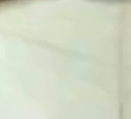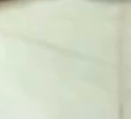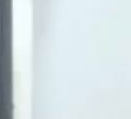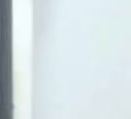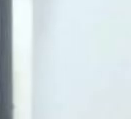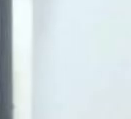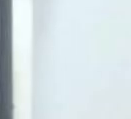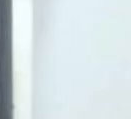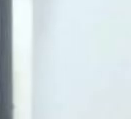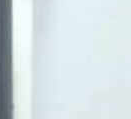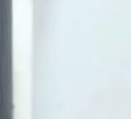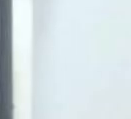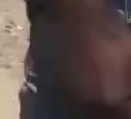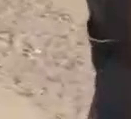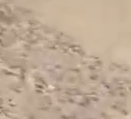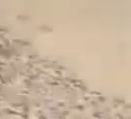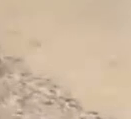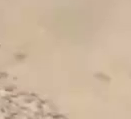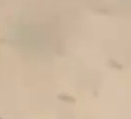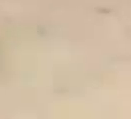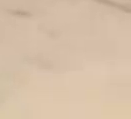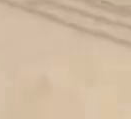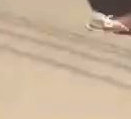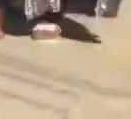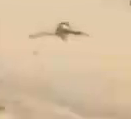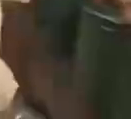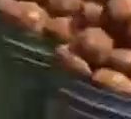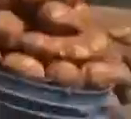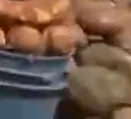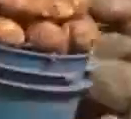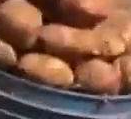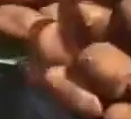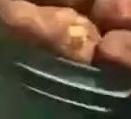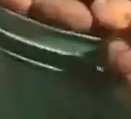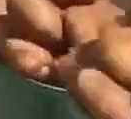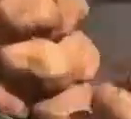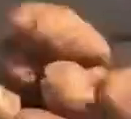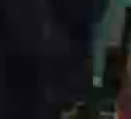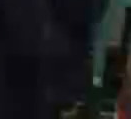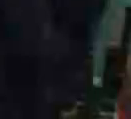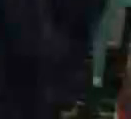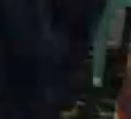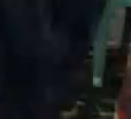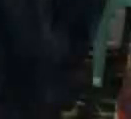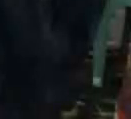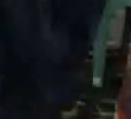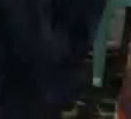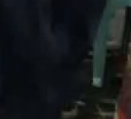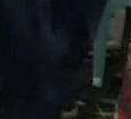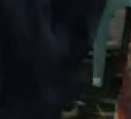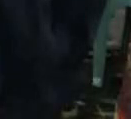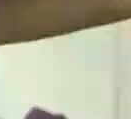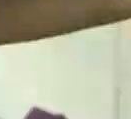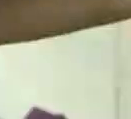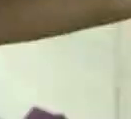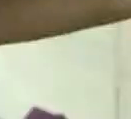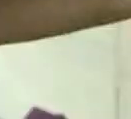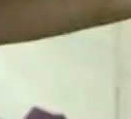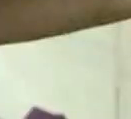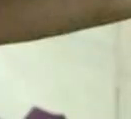za viwango na nguo aina zote. Tupo Iringa stendi ya bajaji Miomboni, jengo la Staff Inn. Wasiliana nasi kwa simu nambari